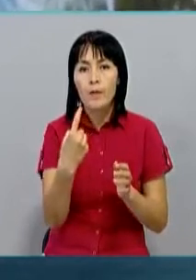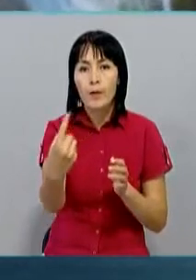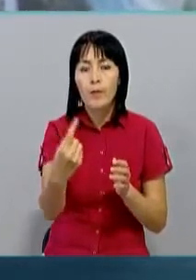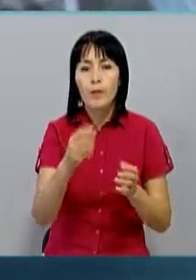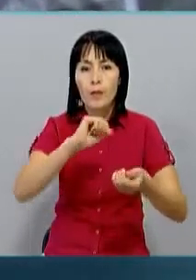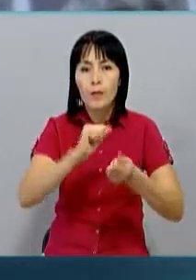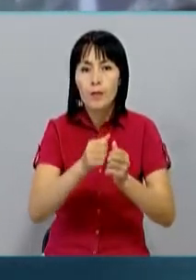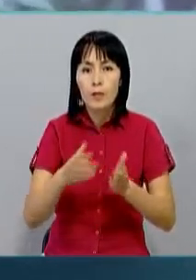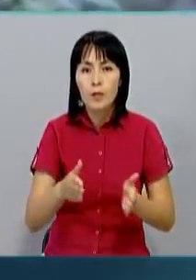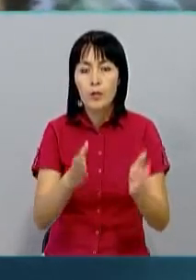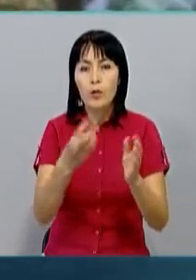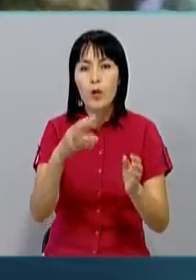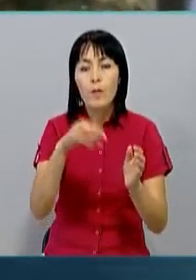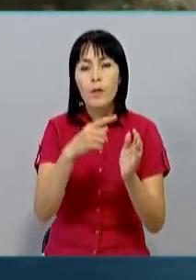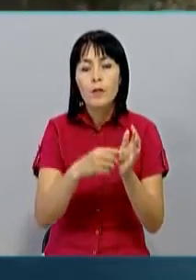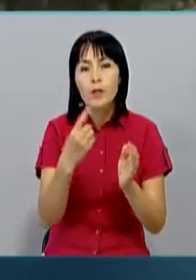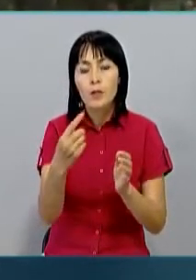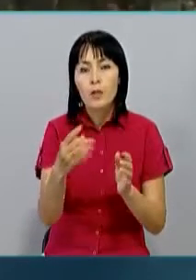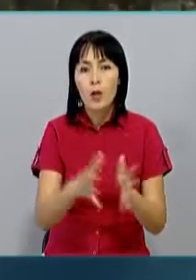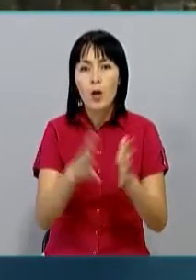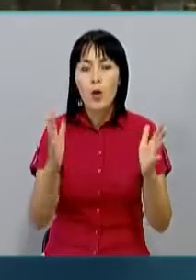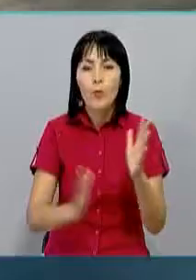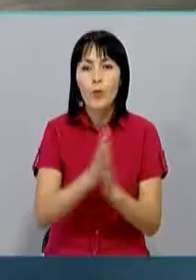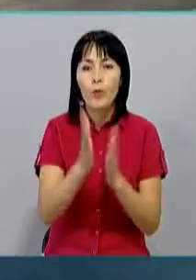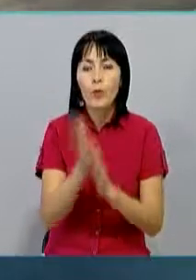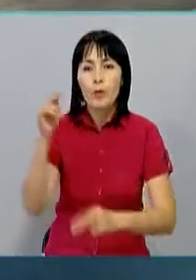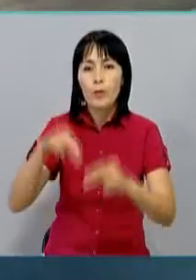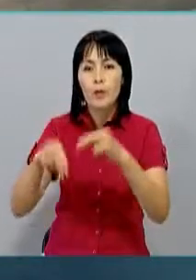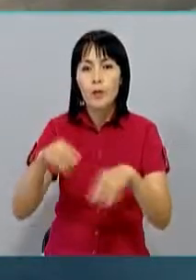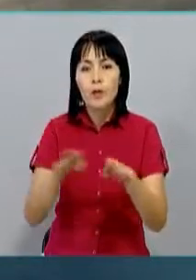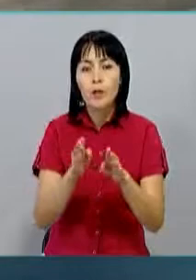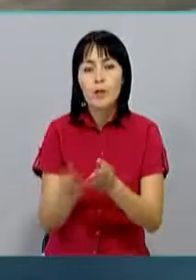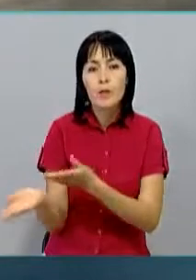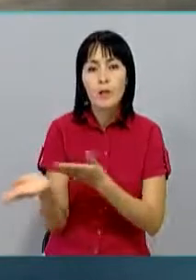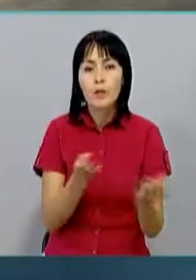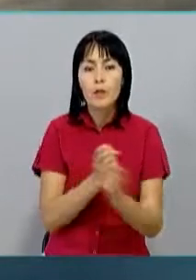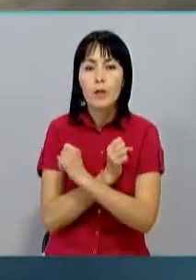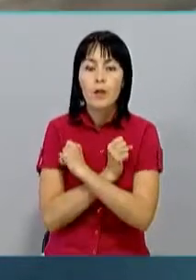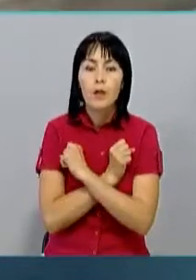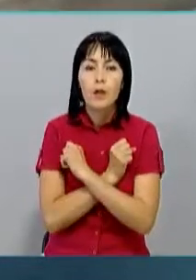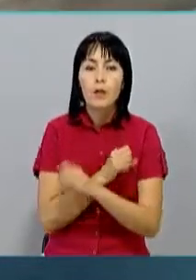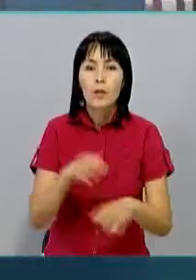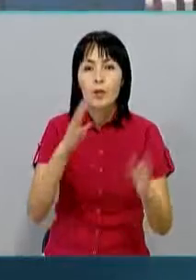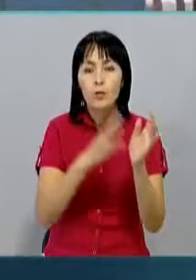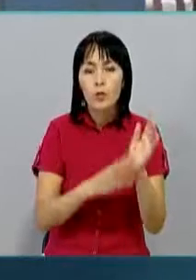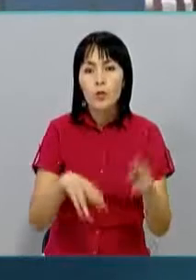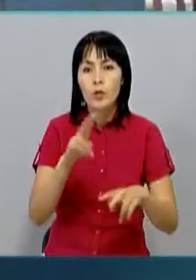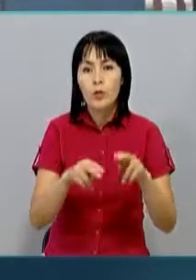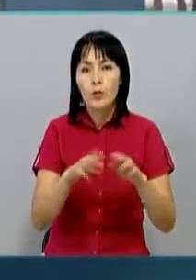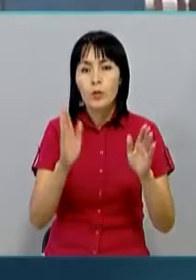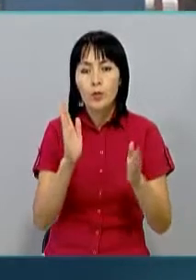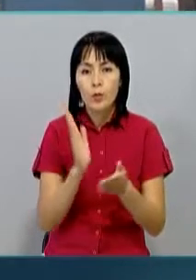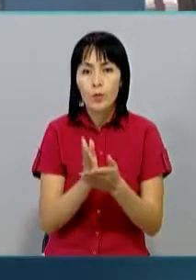тастақта төселіп, 3572 шаршы метр аумақ көгалдандырылады. Сонымен қатар келушілердің тынығуына ыңғайлы 90 орындық орнатылып, 6